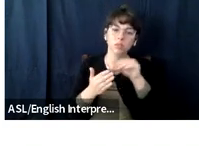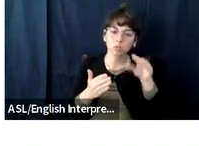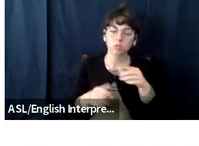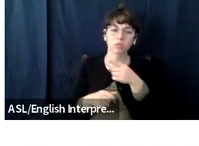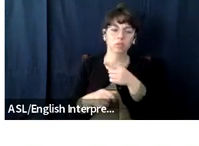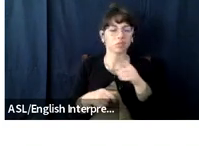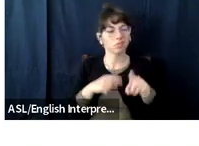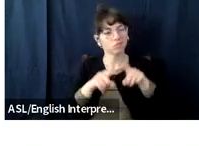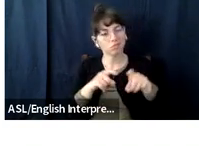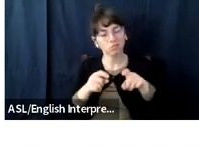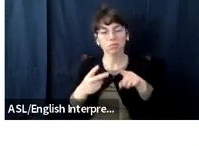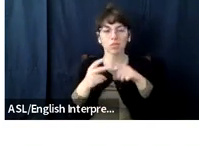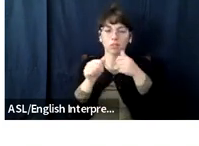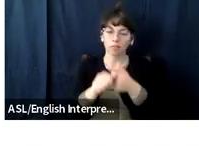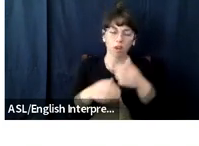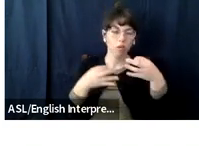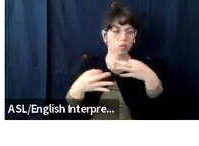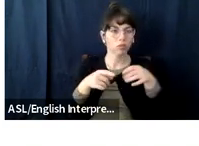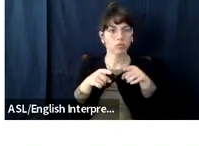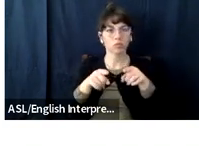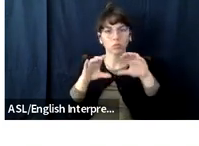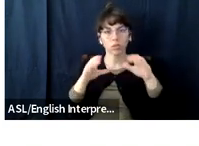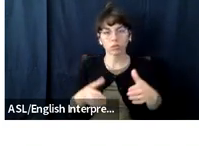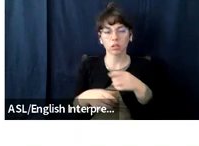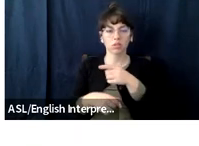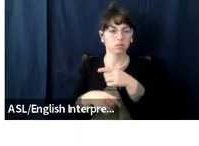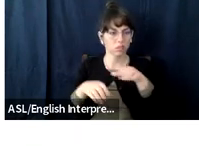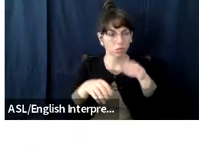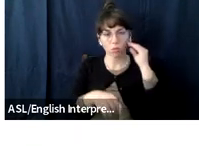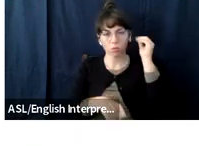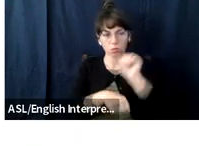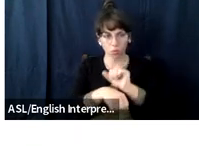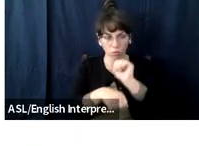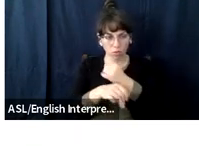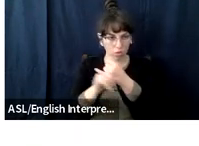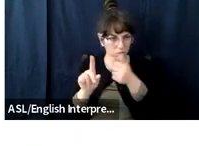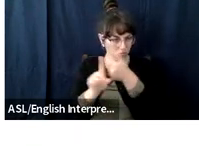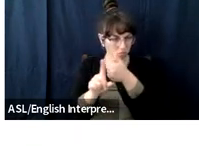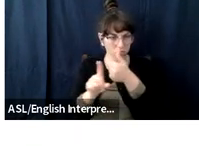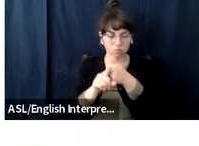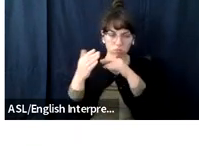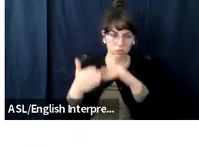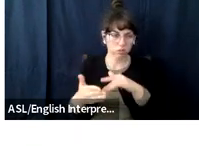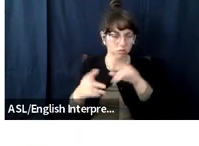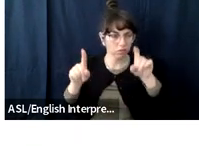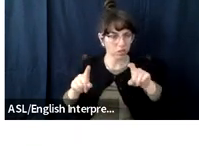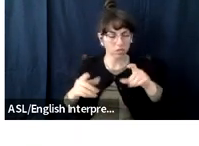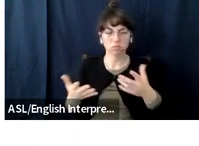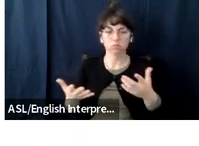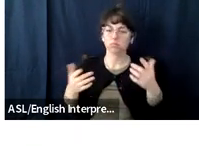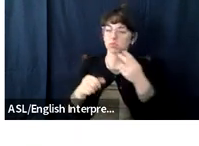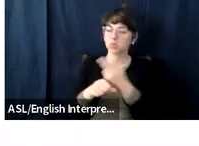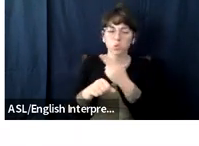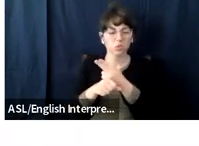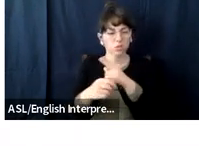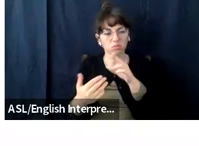questions, follow directions in class, do their homework, study for tests, use all the resources on campus that